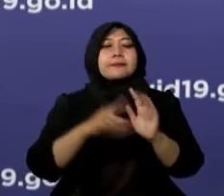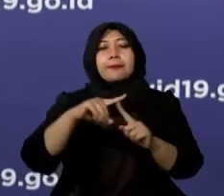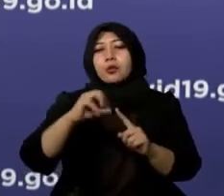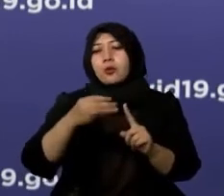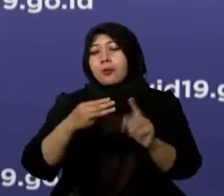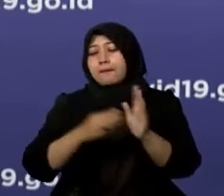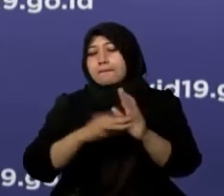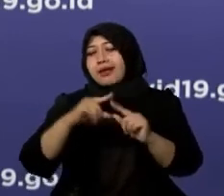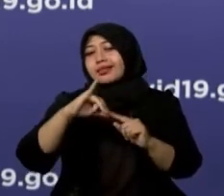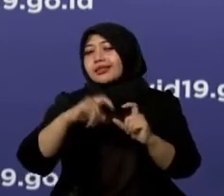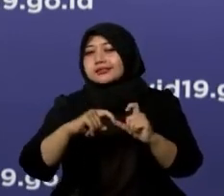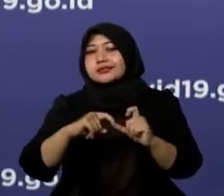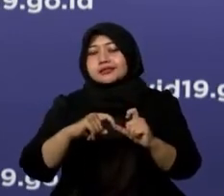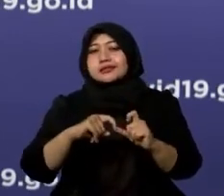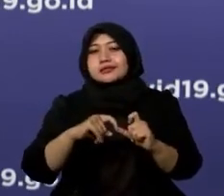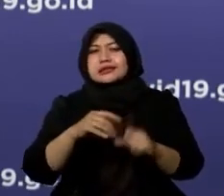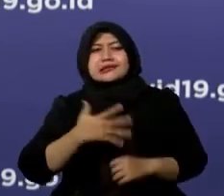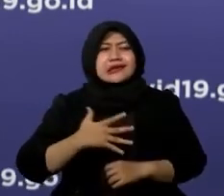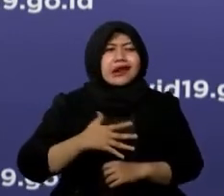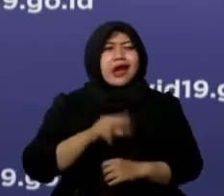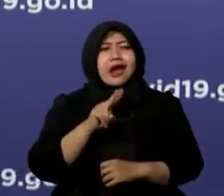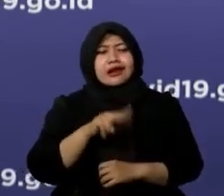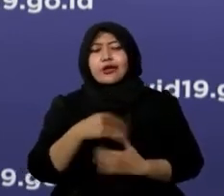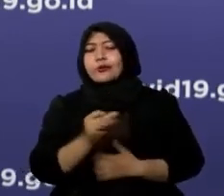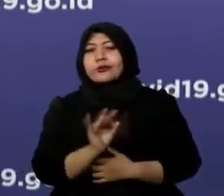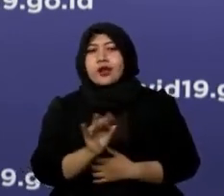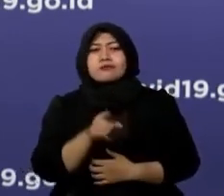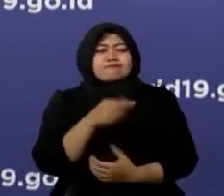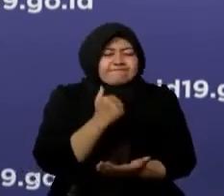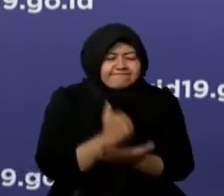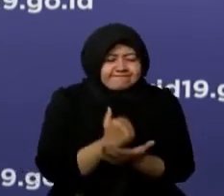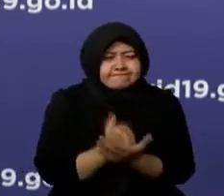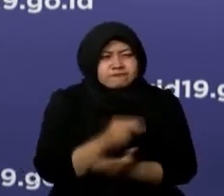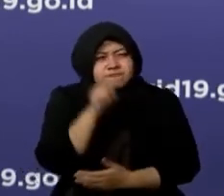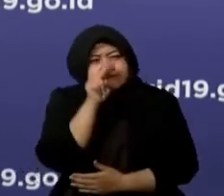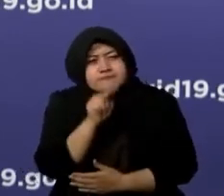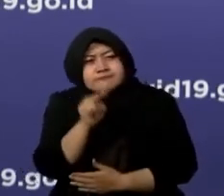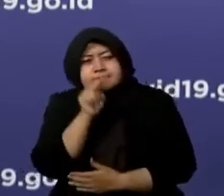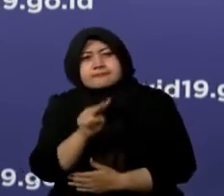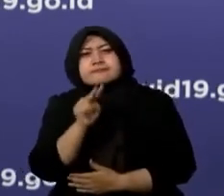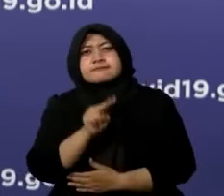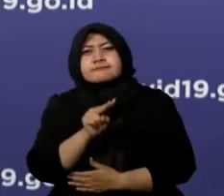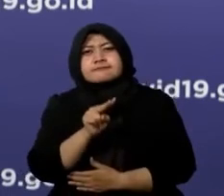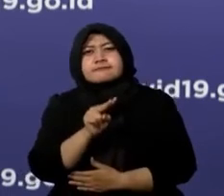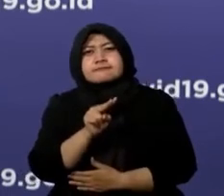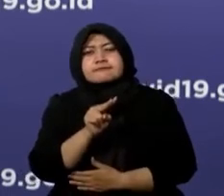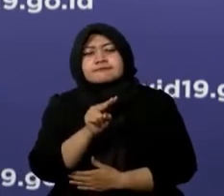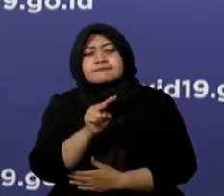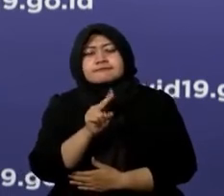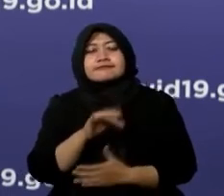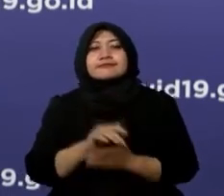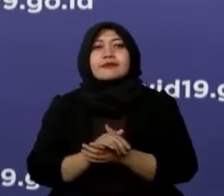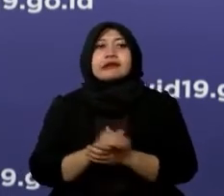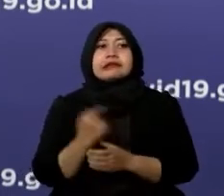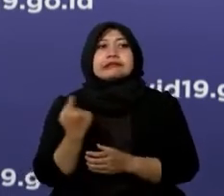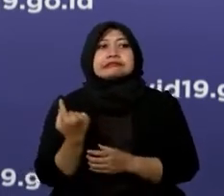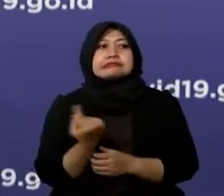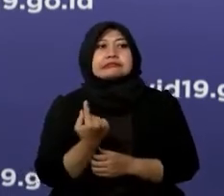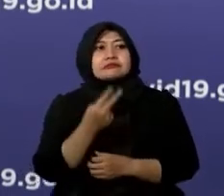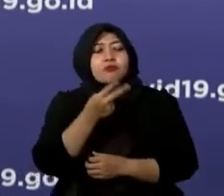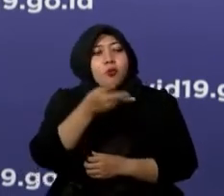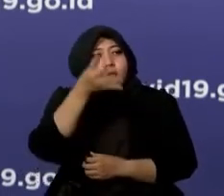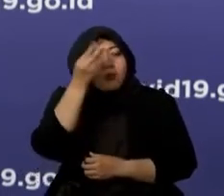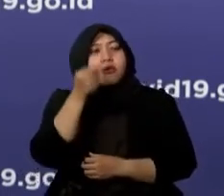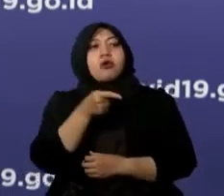gejala. Inilah yang kemudian harus betul-betul kita cermati agar kita bisa melakukan